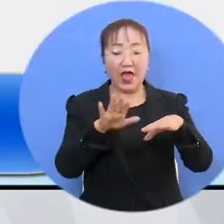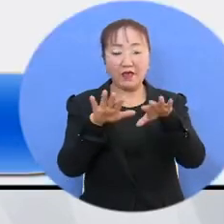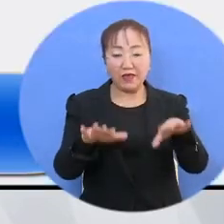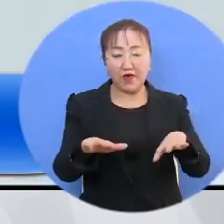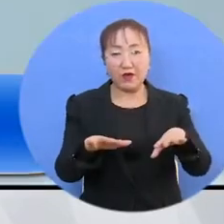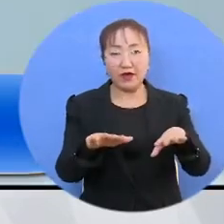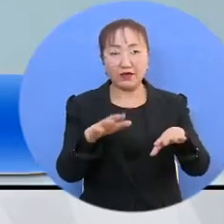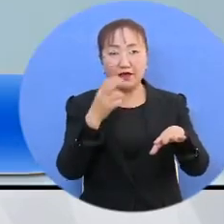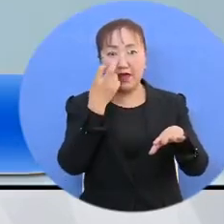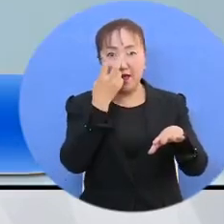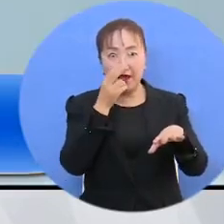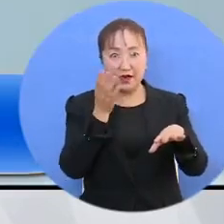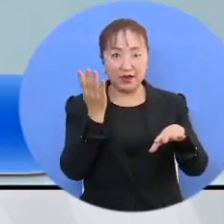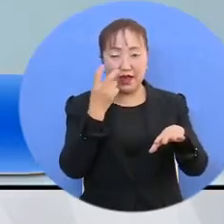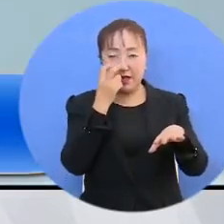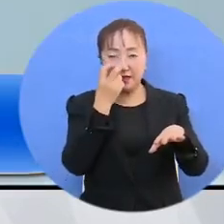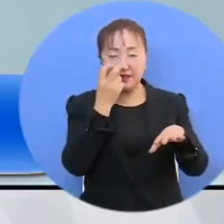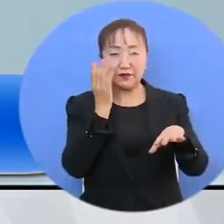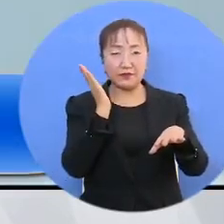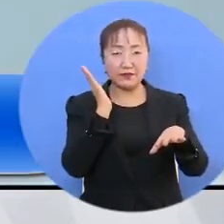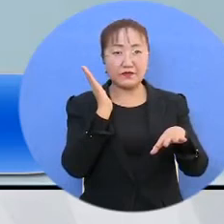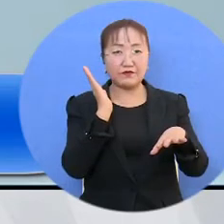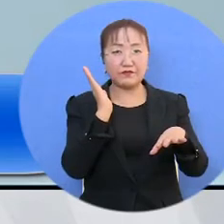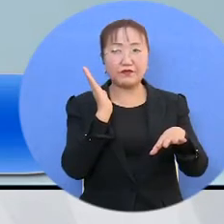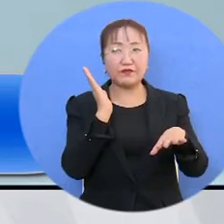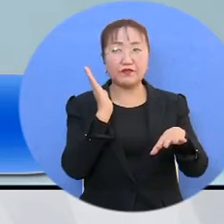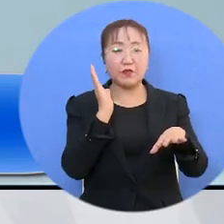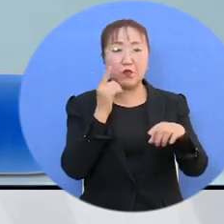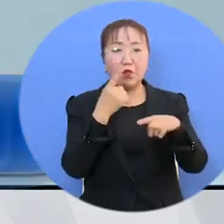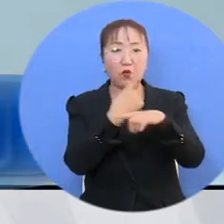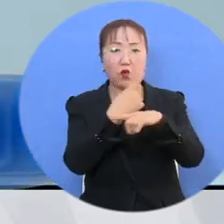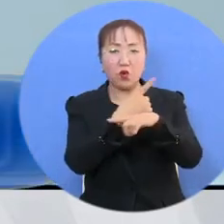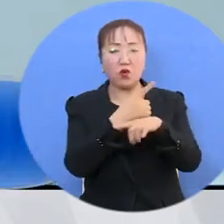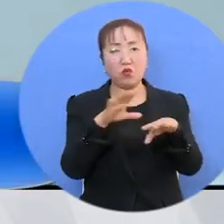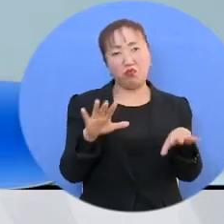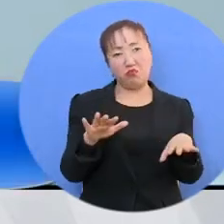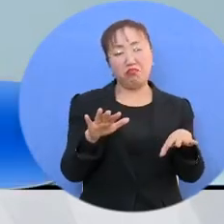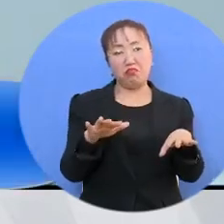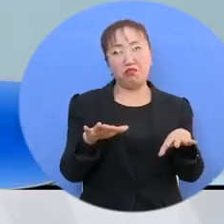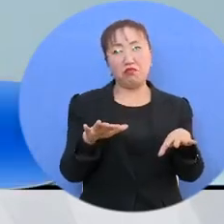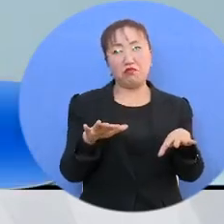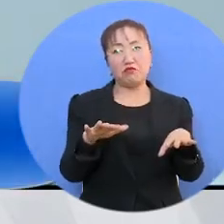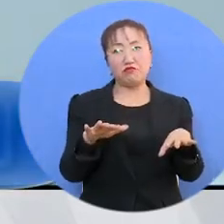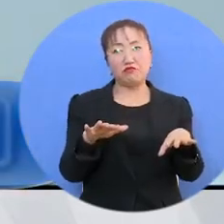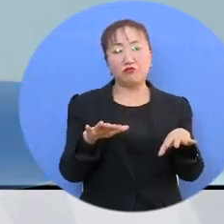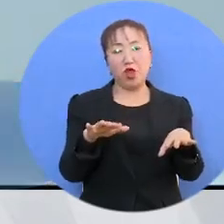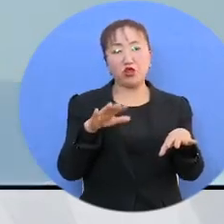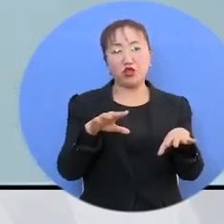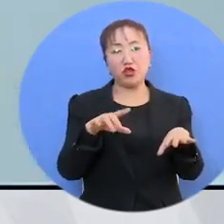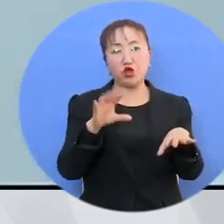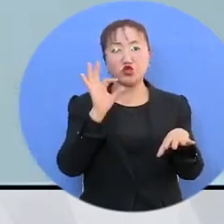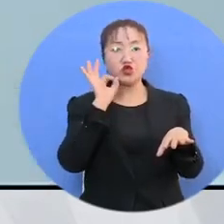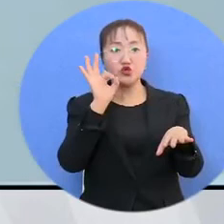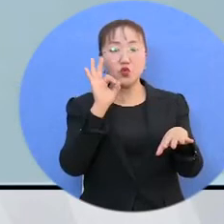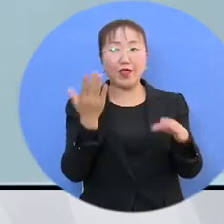ёстой вэ гэдгийг хараарай. За буруу байрлуулсан байна энэ сурагч. За зүгэл цөмөрөө зөв байрлалыг